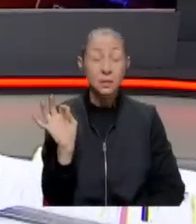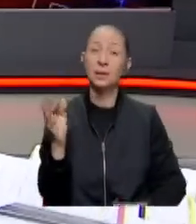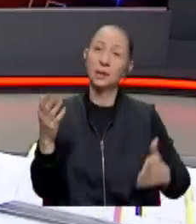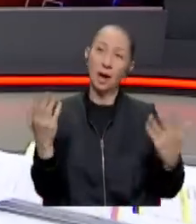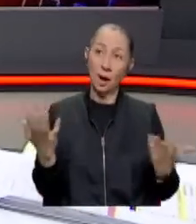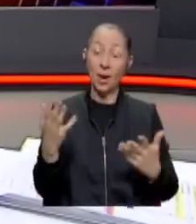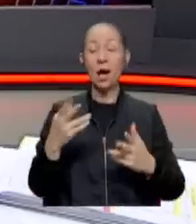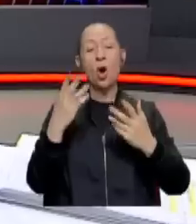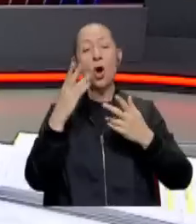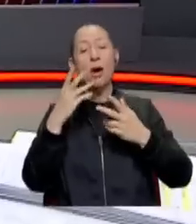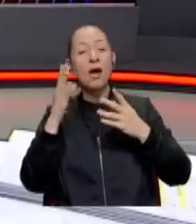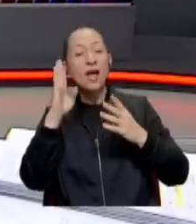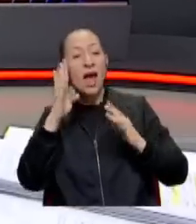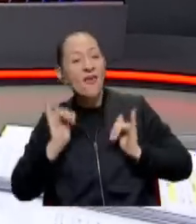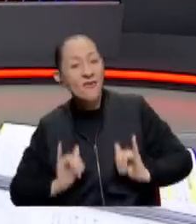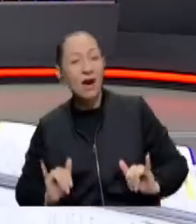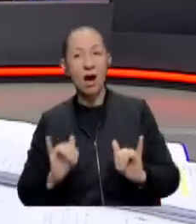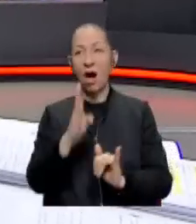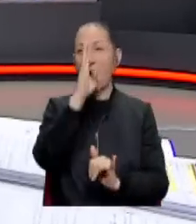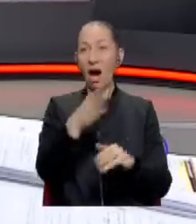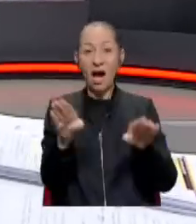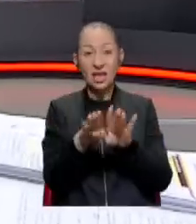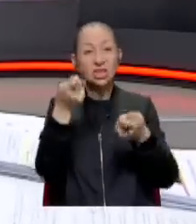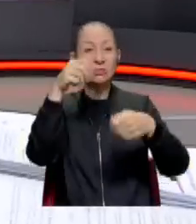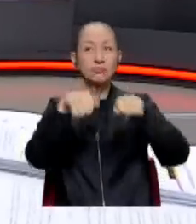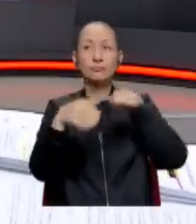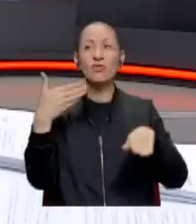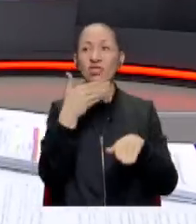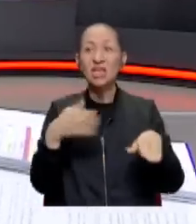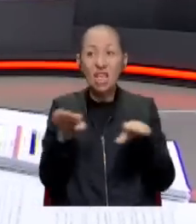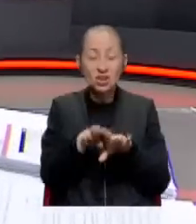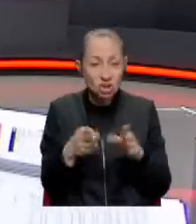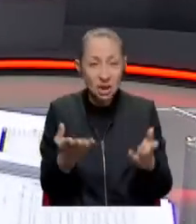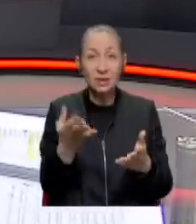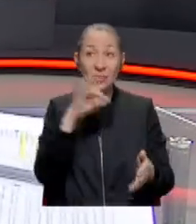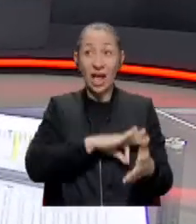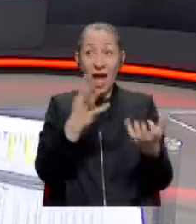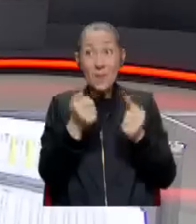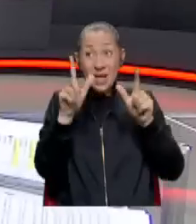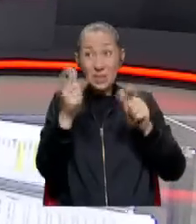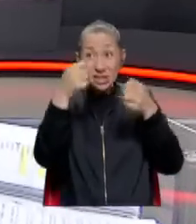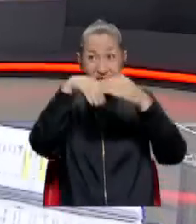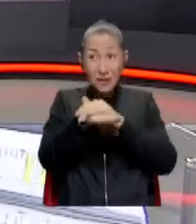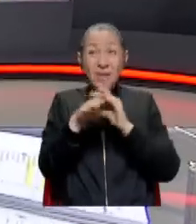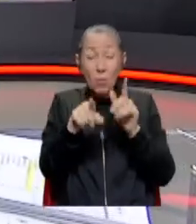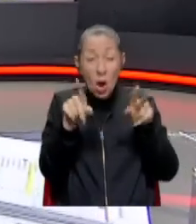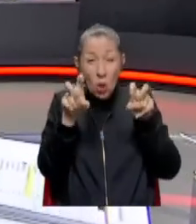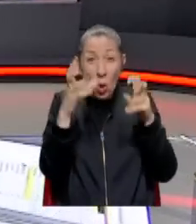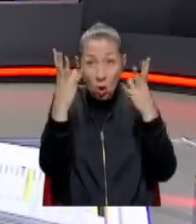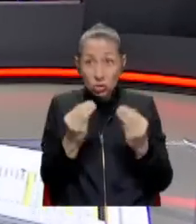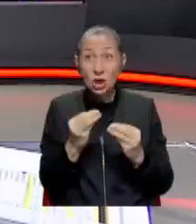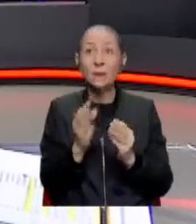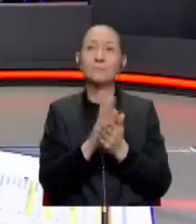fakat refahtı Efendim Adil insanların fırsat eşitliğinden faydalanarak bir işe girmesiydi böyle konular